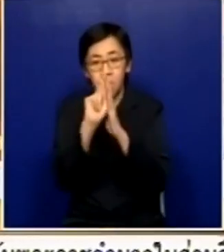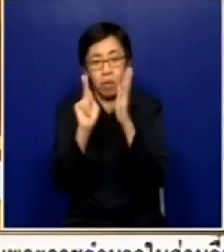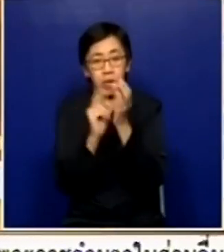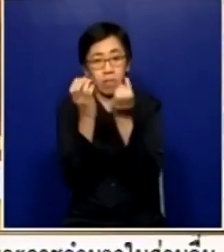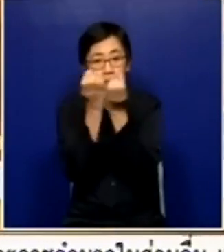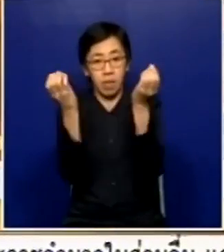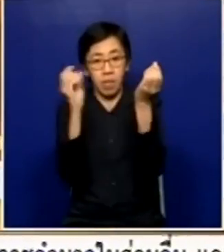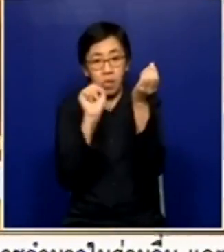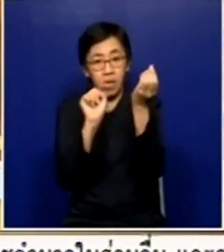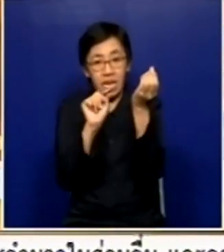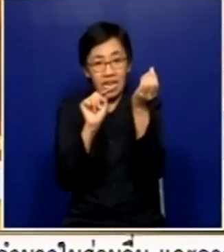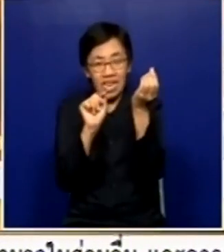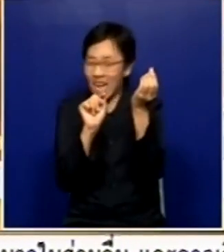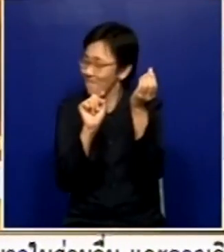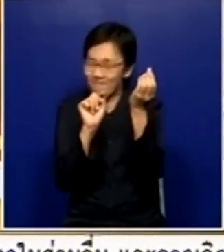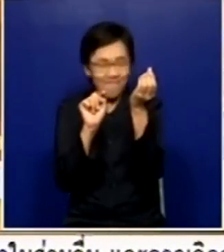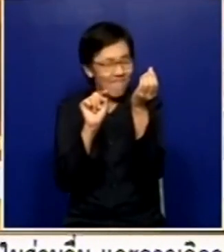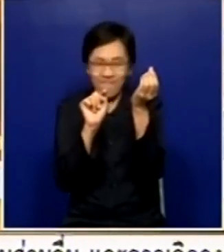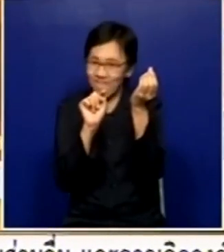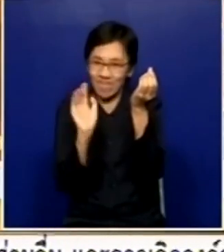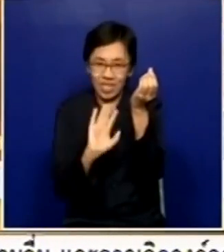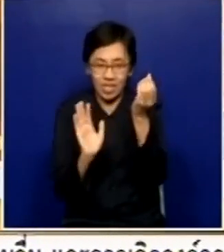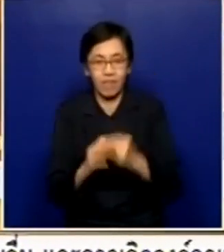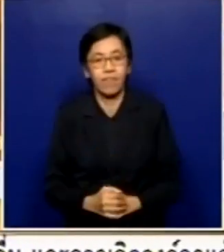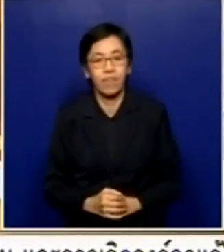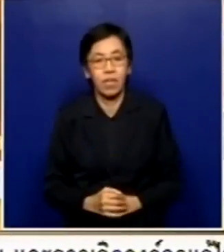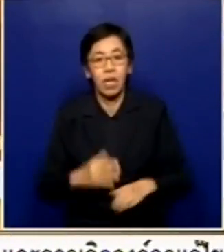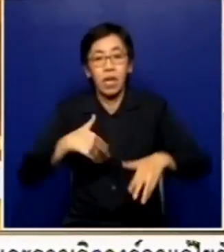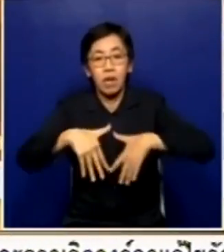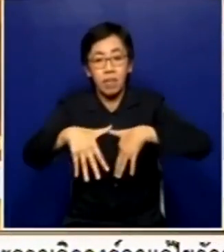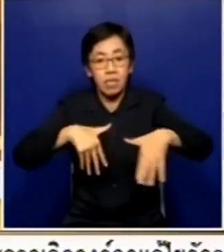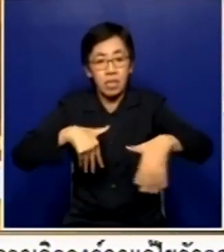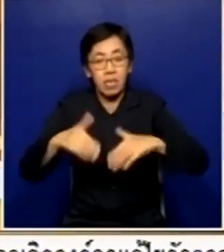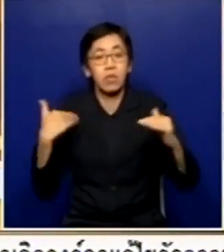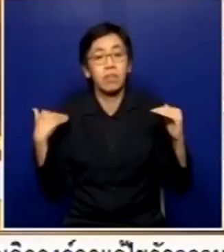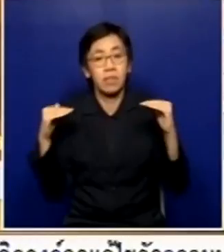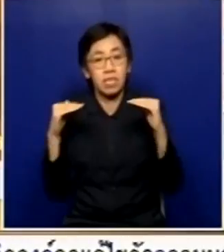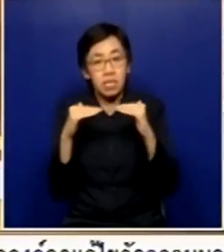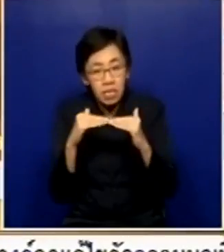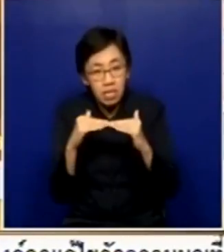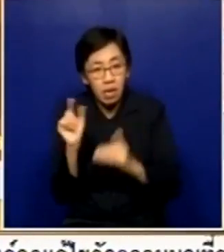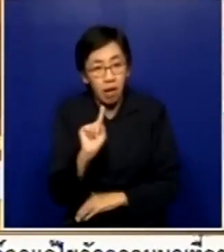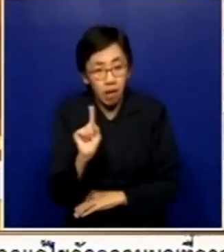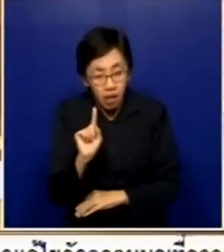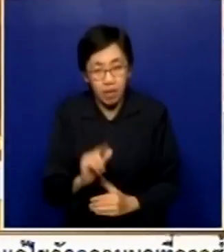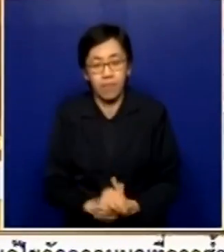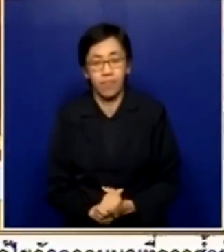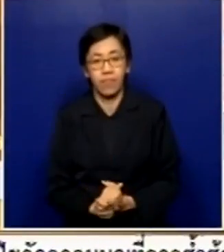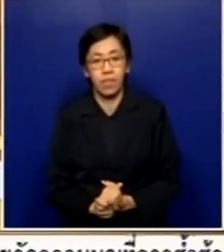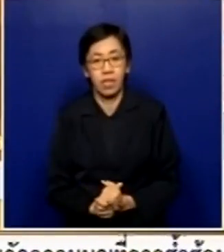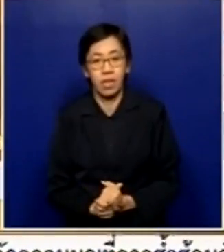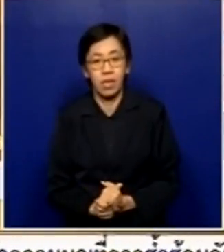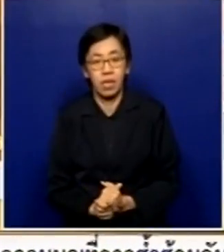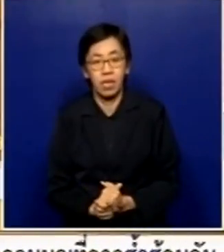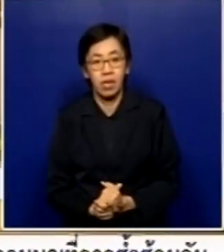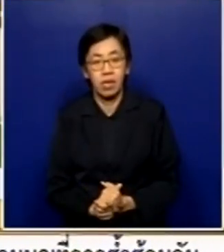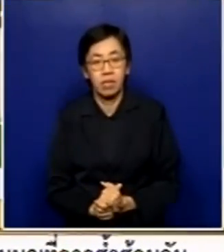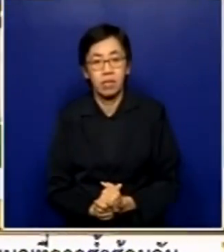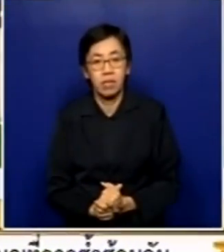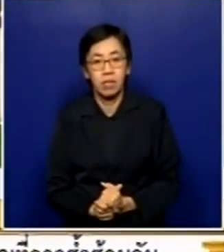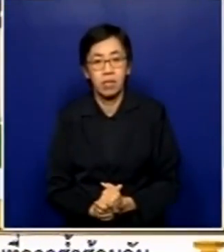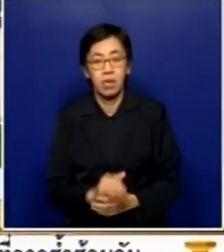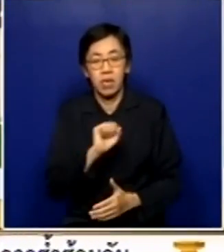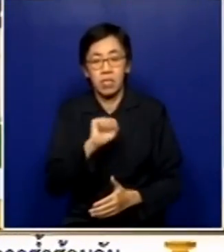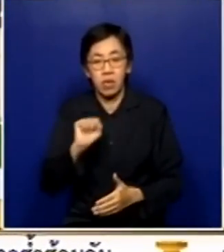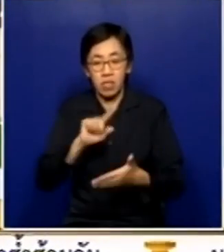ไม่จะเป็นอย่างนั้นประชาชนมีสิทธิ์เลือกแท้สมาชิก